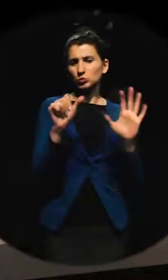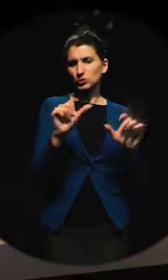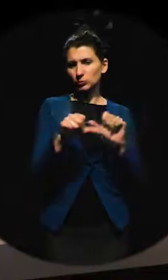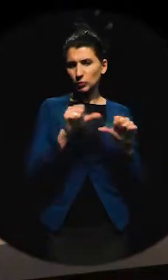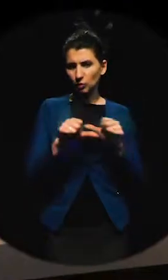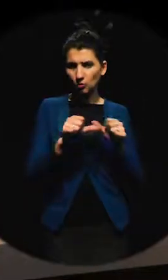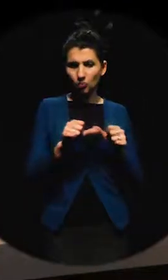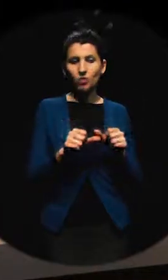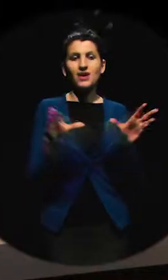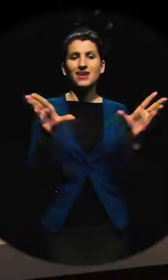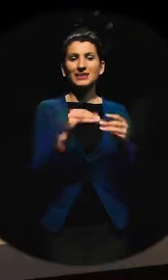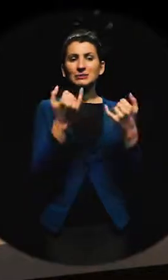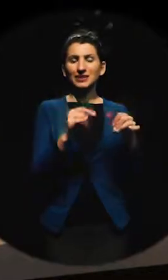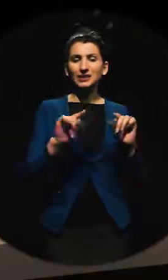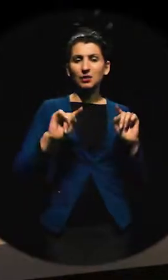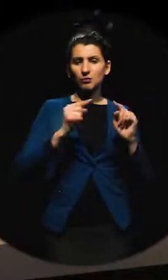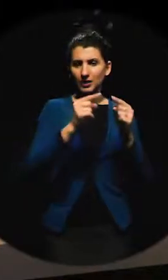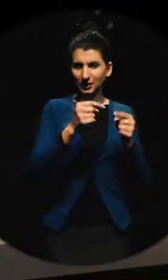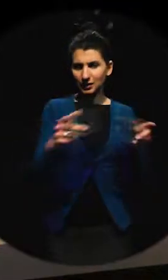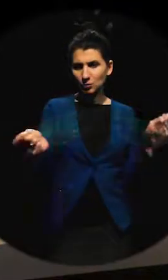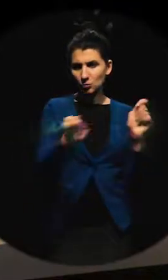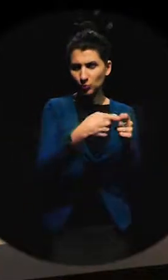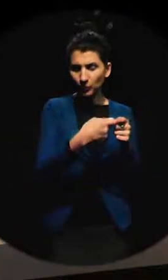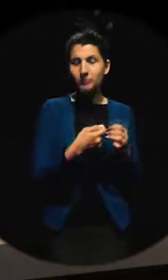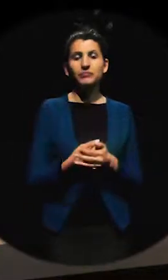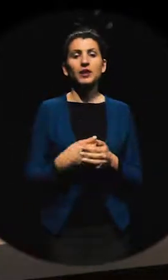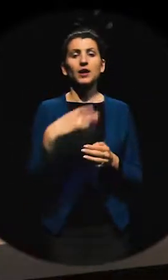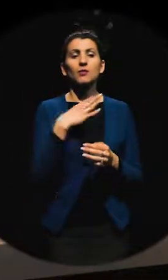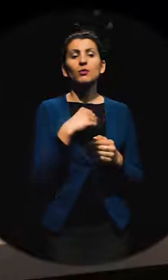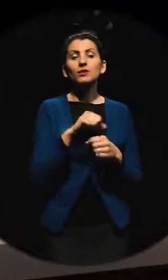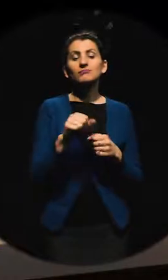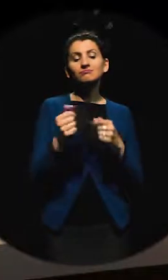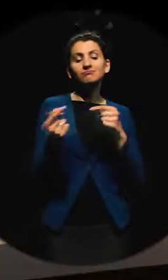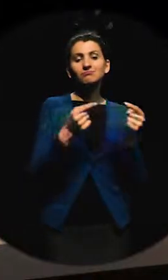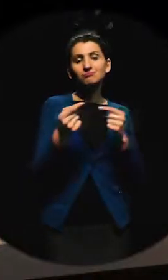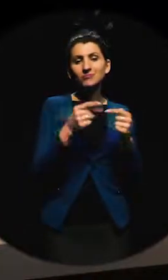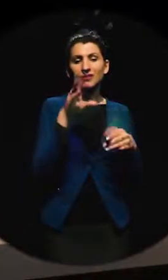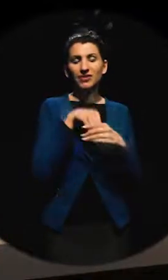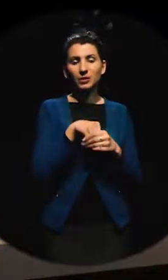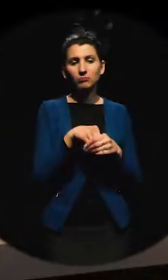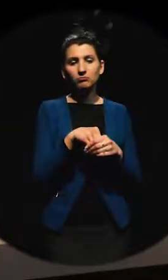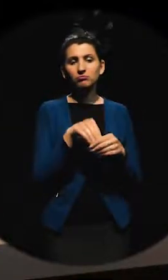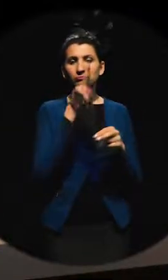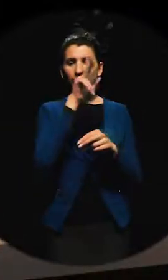inną organizacją Disability Alliance, wyprowadzone jest takie podstawowe rozróżnienie